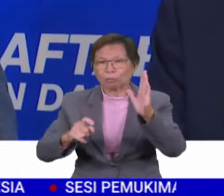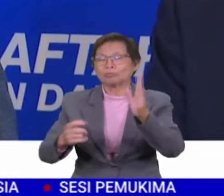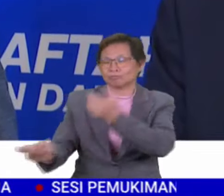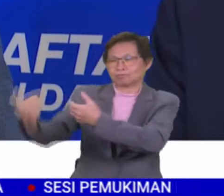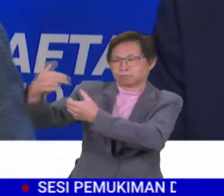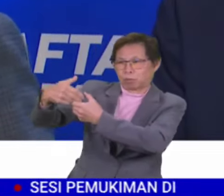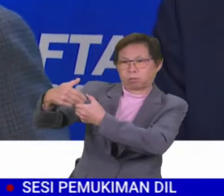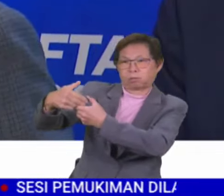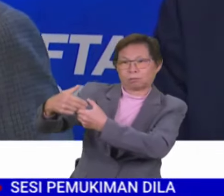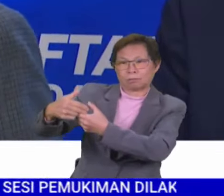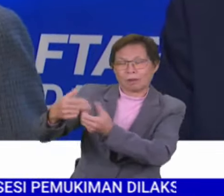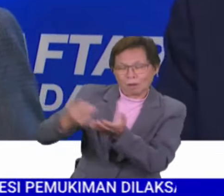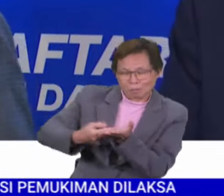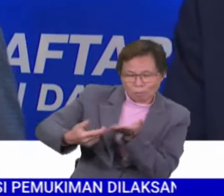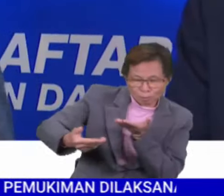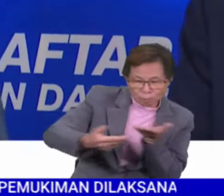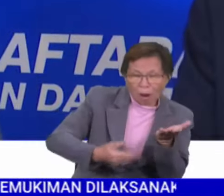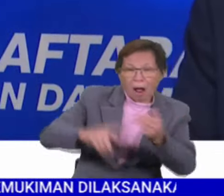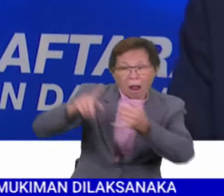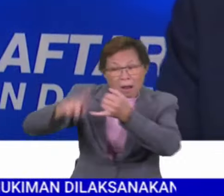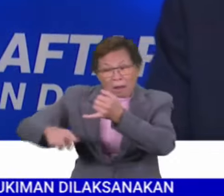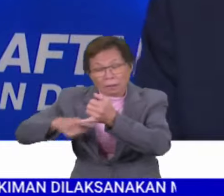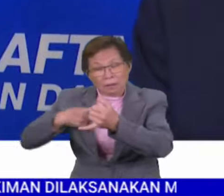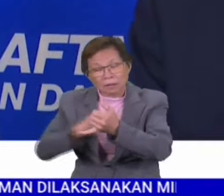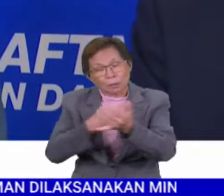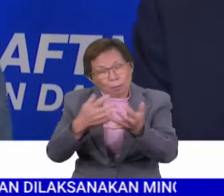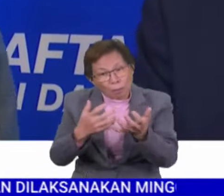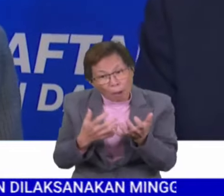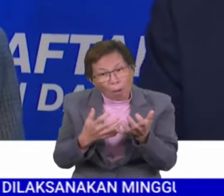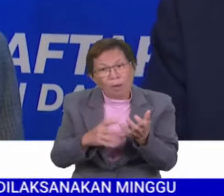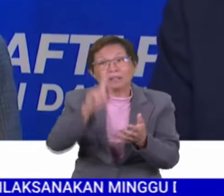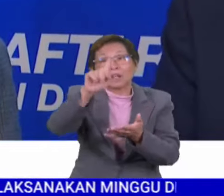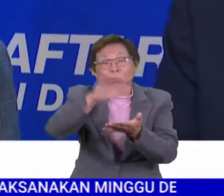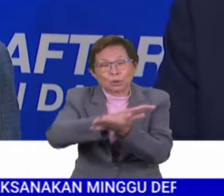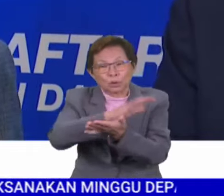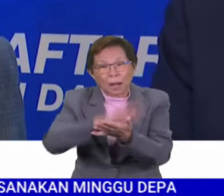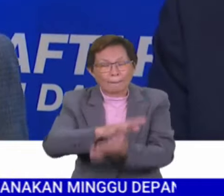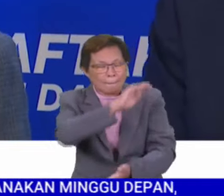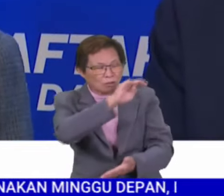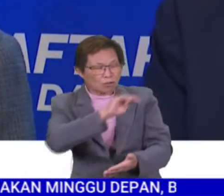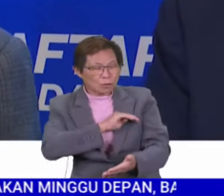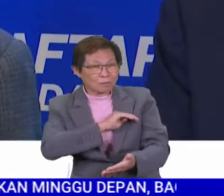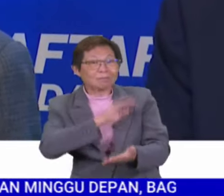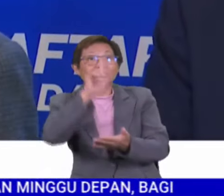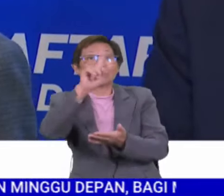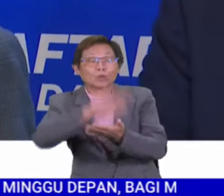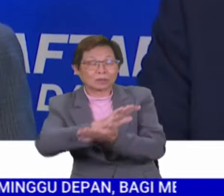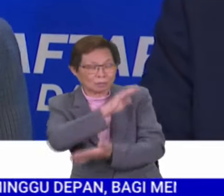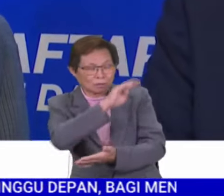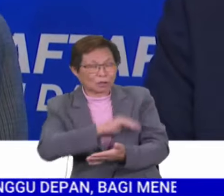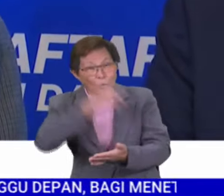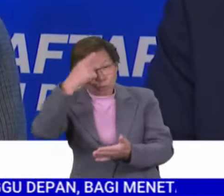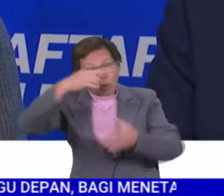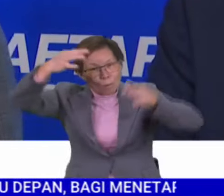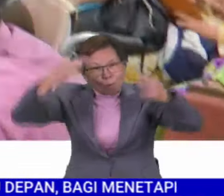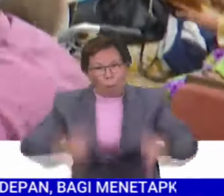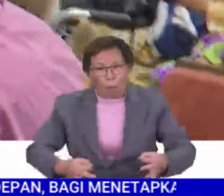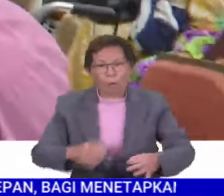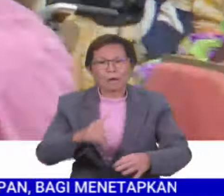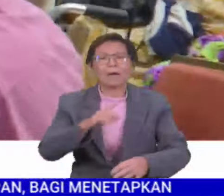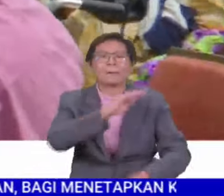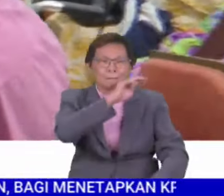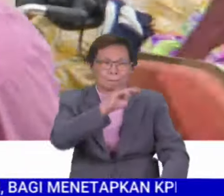urusanlah. Ya, okay? Akhir sekali, hasrat kami adalah untuk mengangkat satu kertas jemaah menteri bagi dimuktamadkan di peringkat